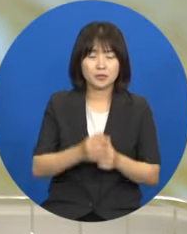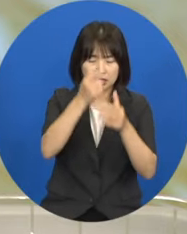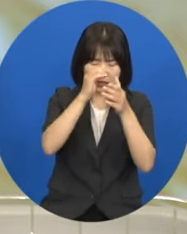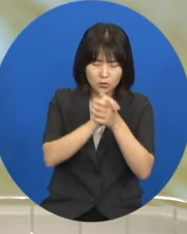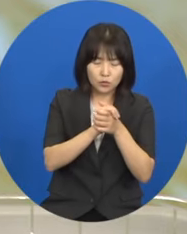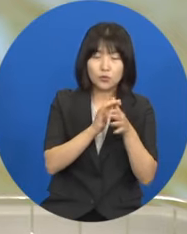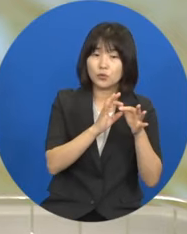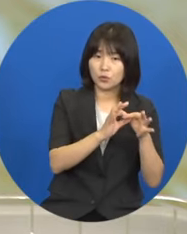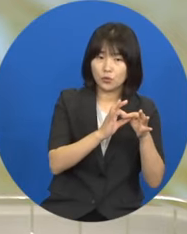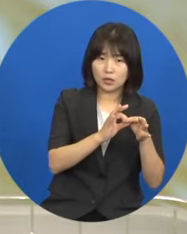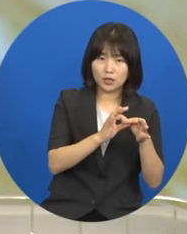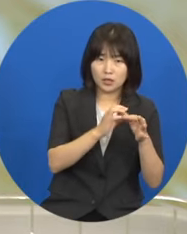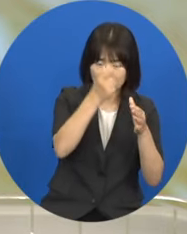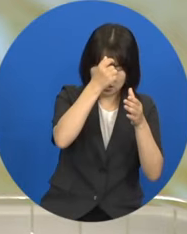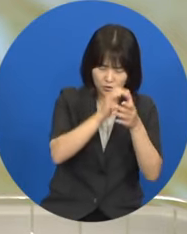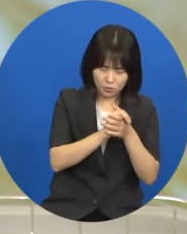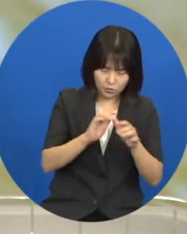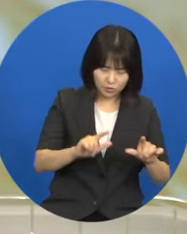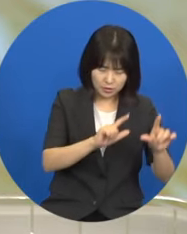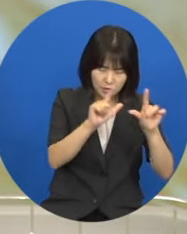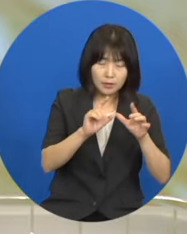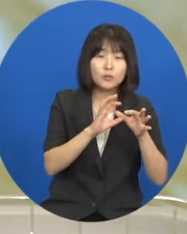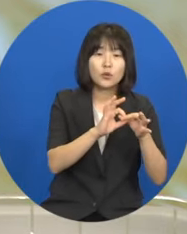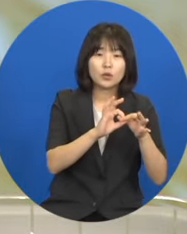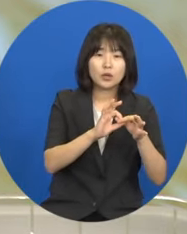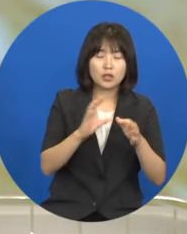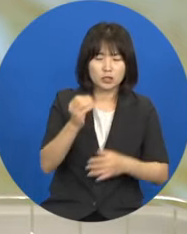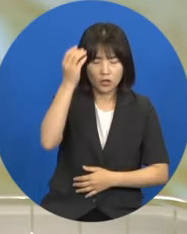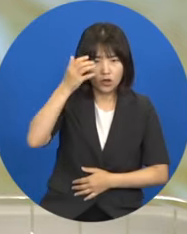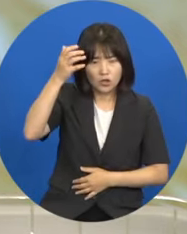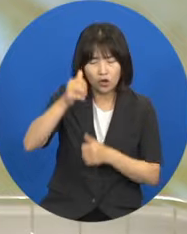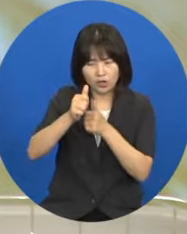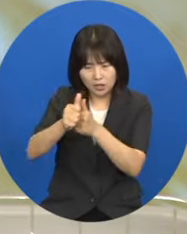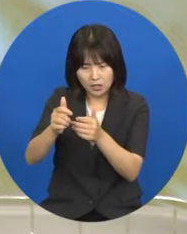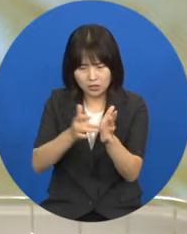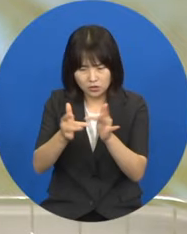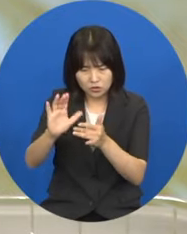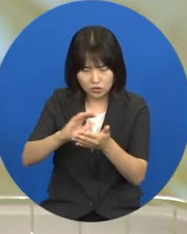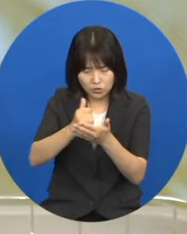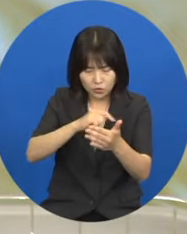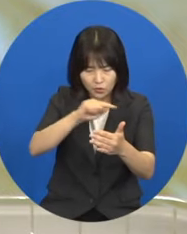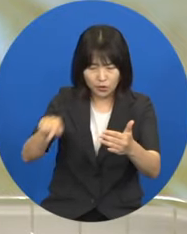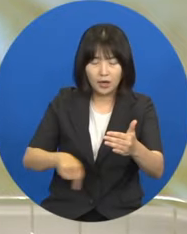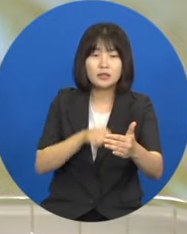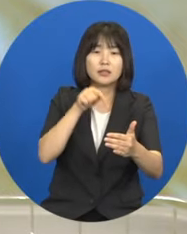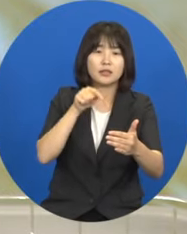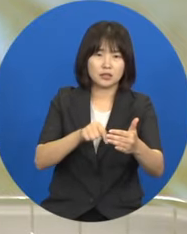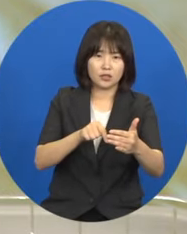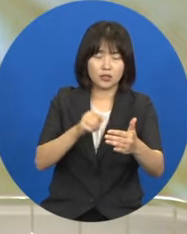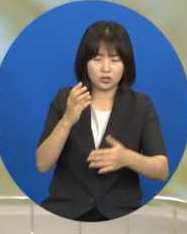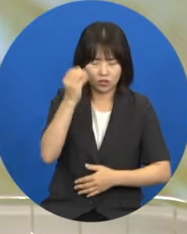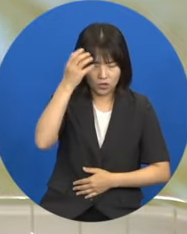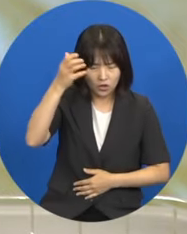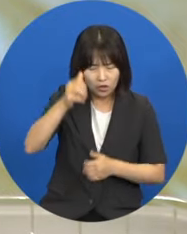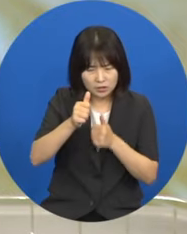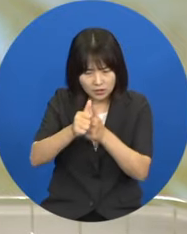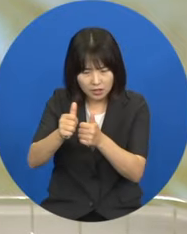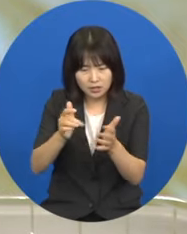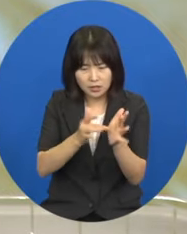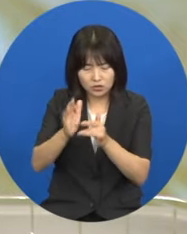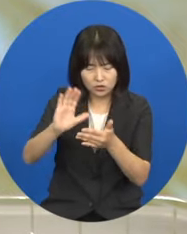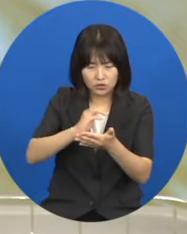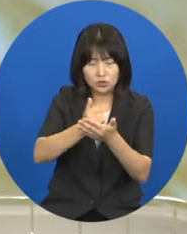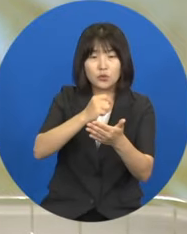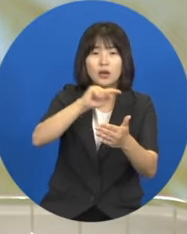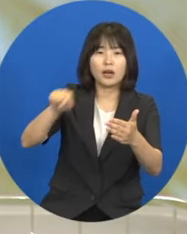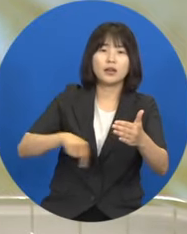통해, 기도하는 삶을 통해 성령을 따라 예수 그리스도 안에서 성령을 따라 예수 그리스도